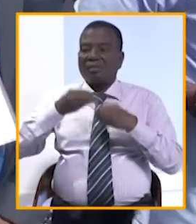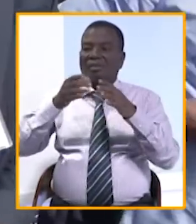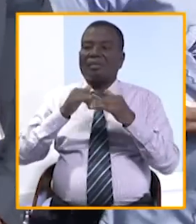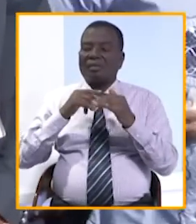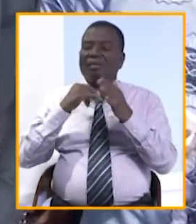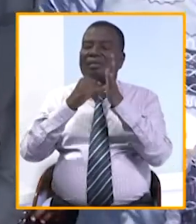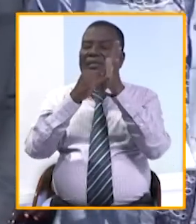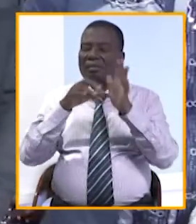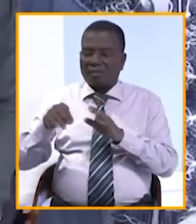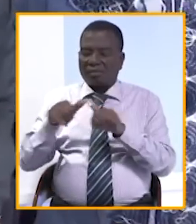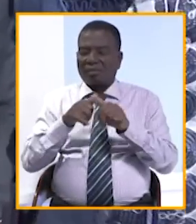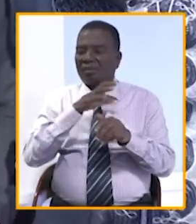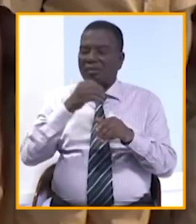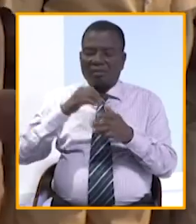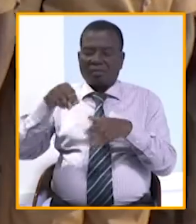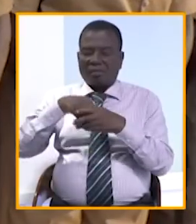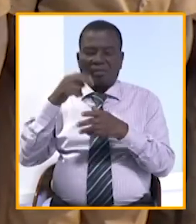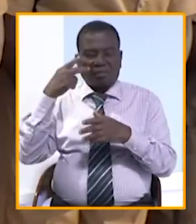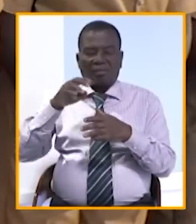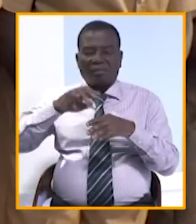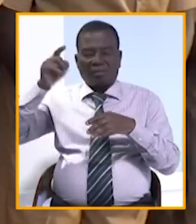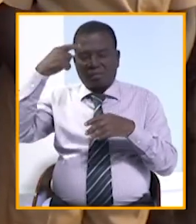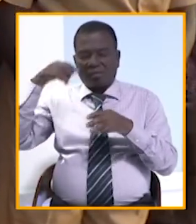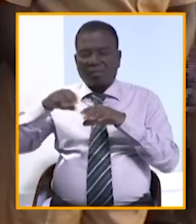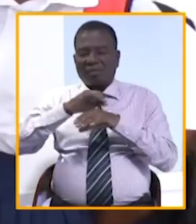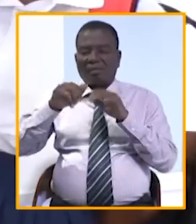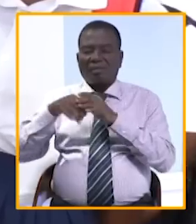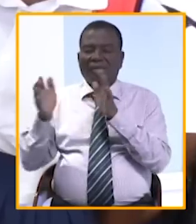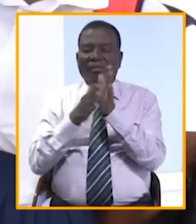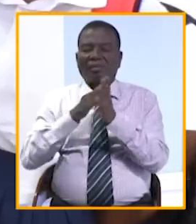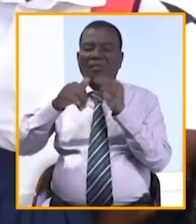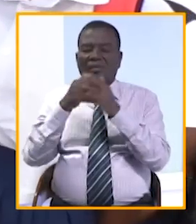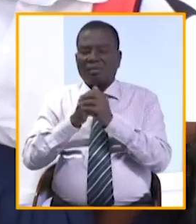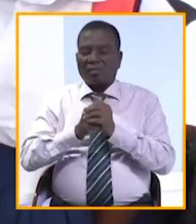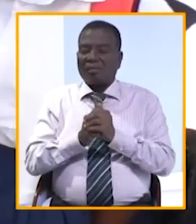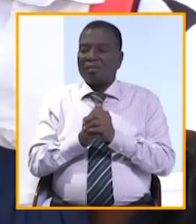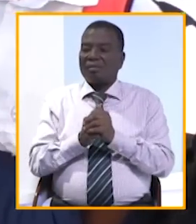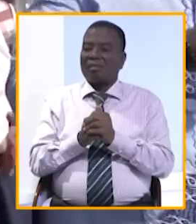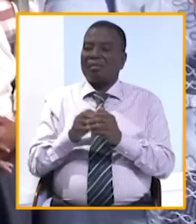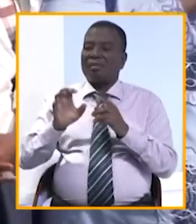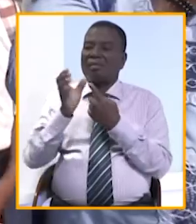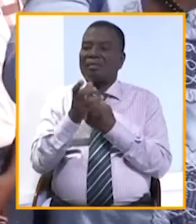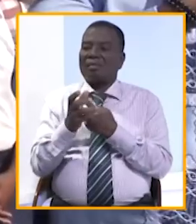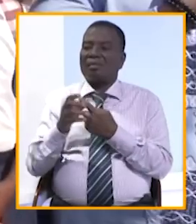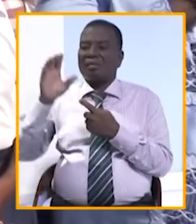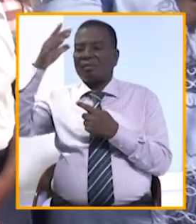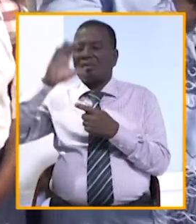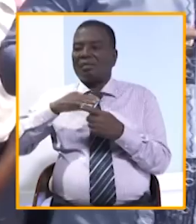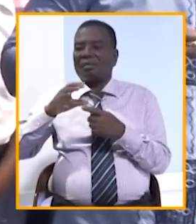a indiqué que cet acte s'inscrit dans la vision du gouvernement fait de l'école pour tous une réalité en créant